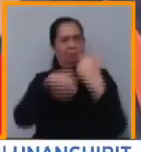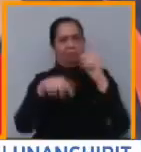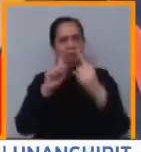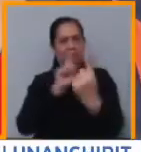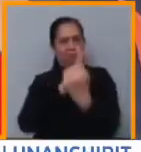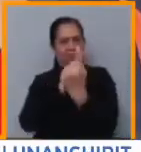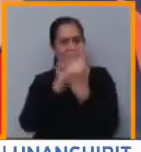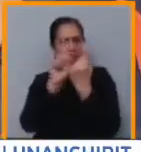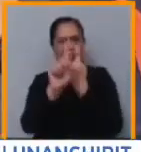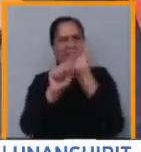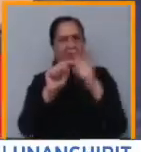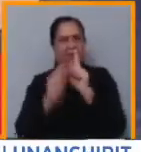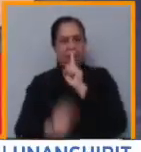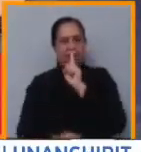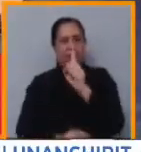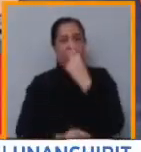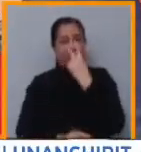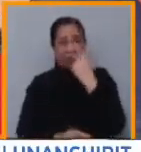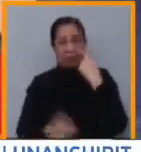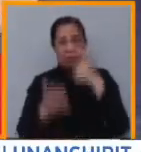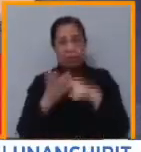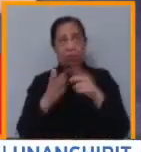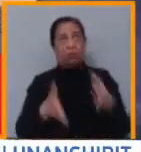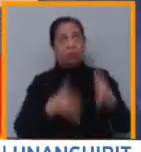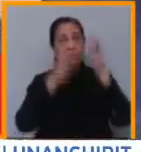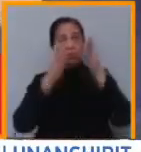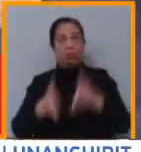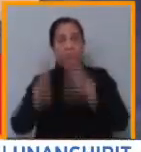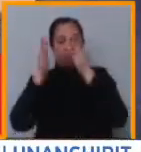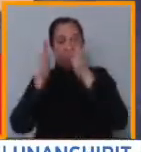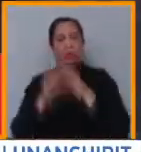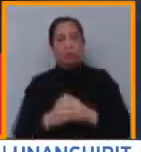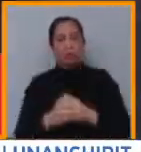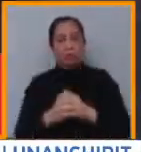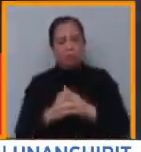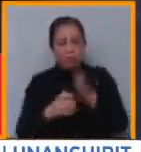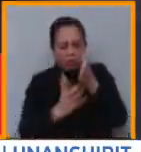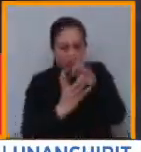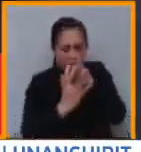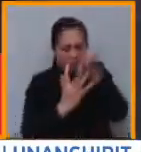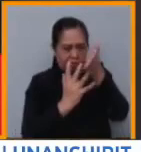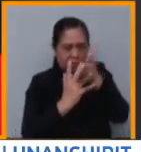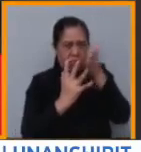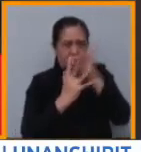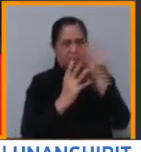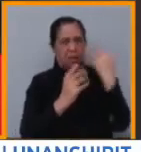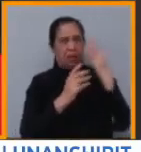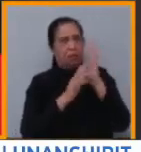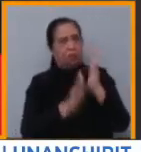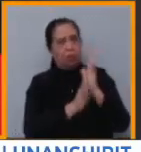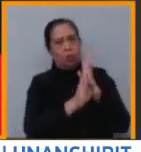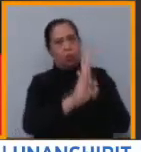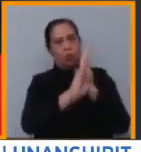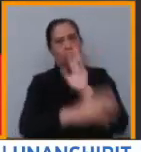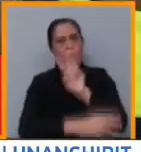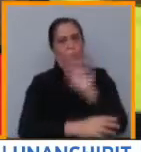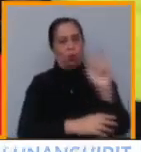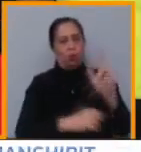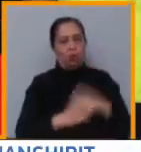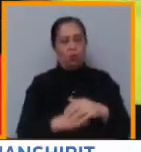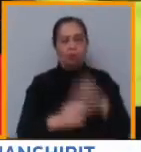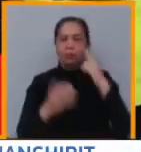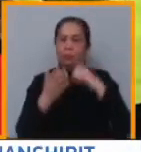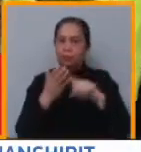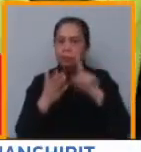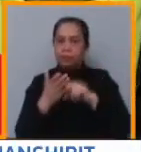po yung structure dyan, yung pagitan niya puro pader. Iniimbestigahan pa ng mga otoridad ang naging sanhi ng apoy.